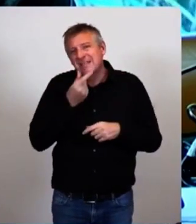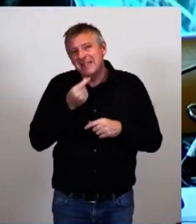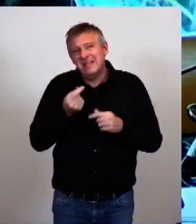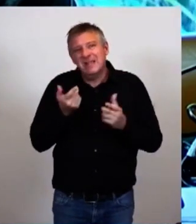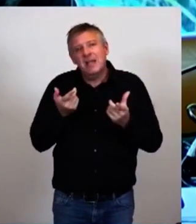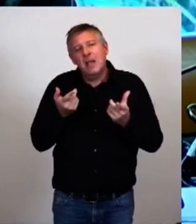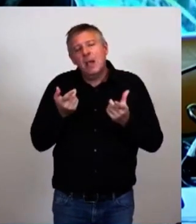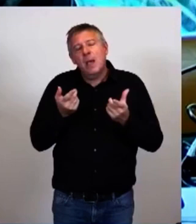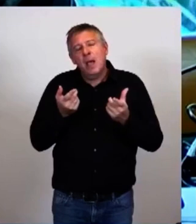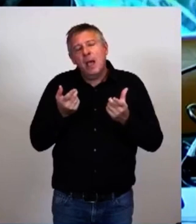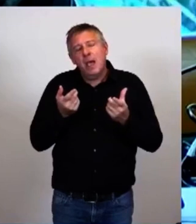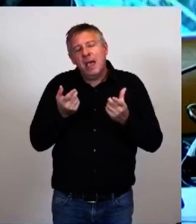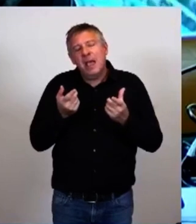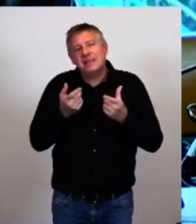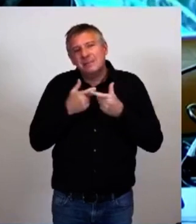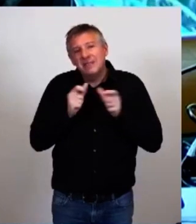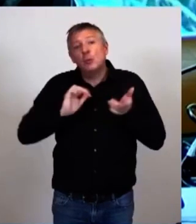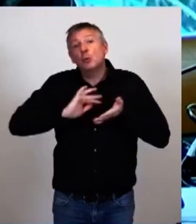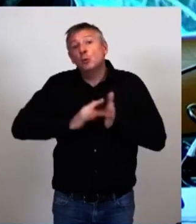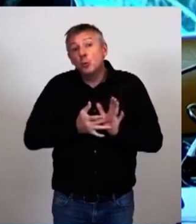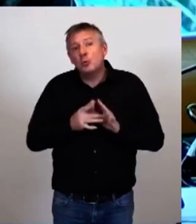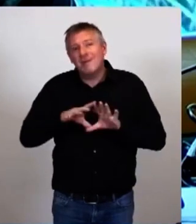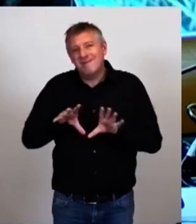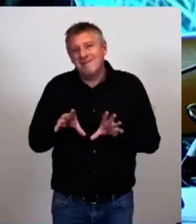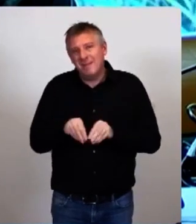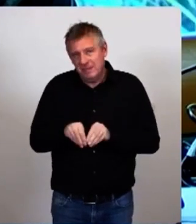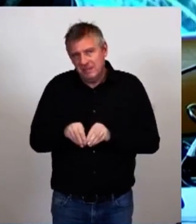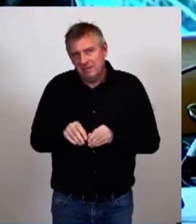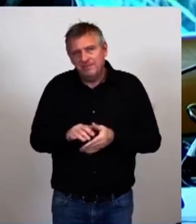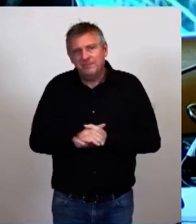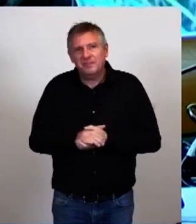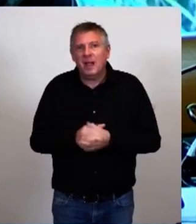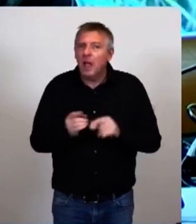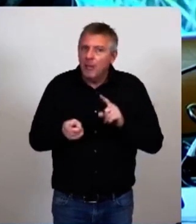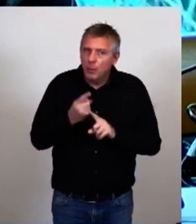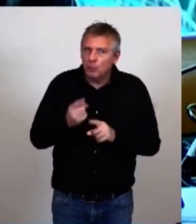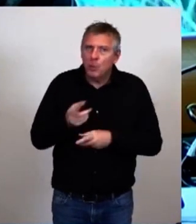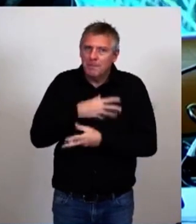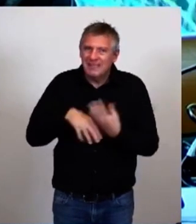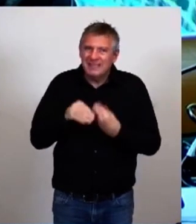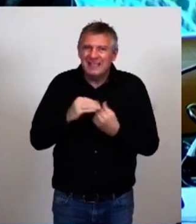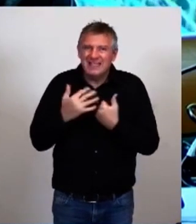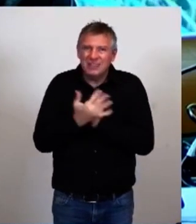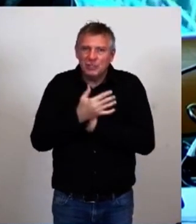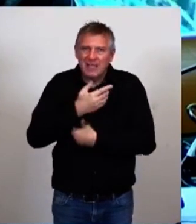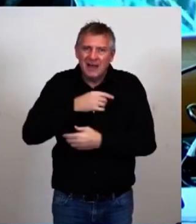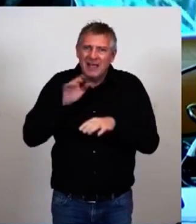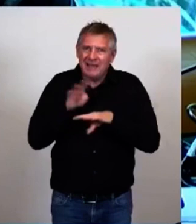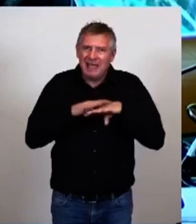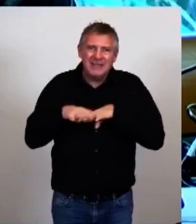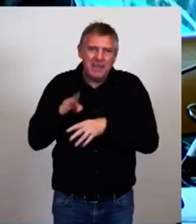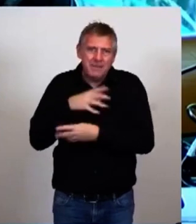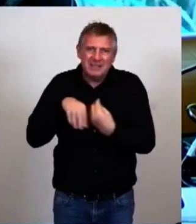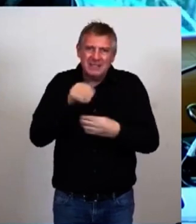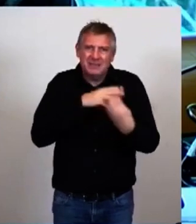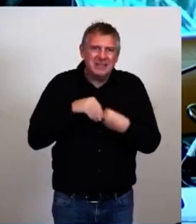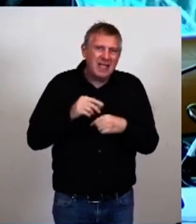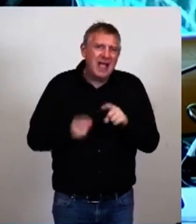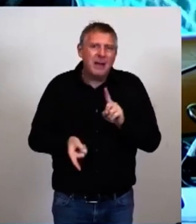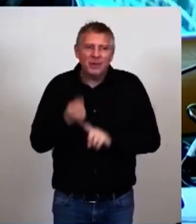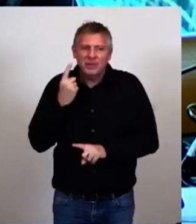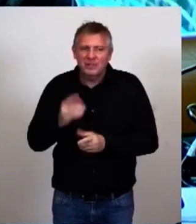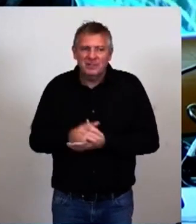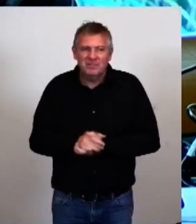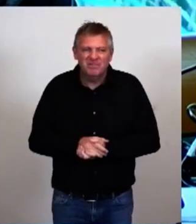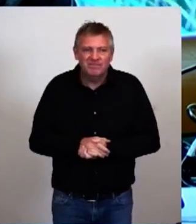les familles. En effet, il y avait du maintien indispensable de la mixité sociale, vous l'avez dit, et ce, dans tous les quartiers. Notre groupe